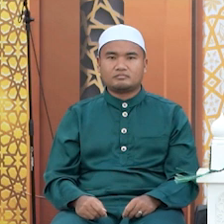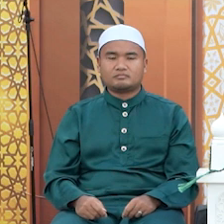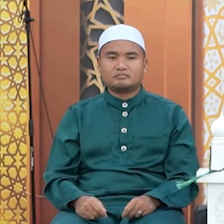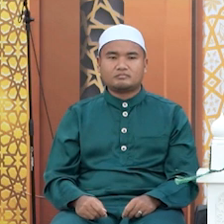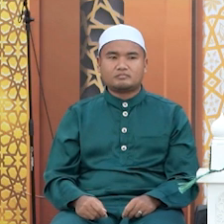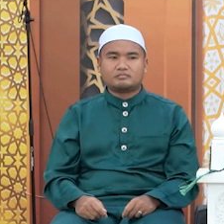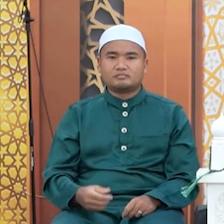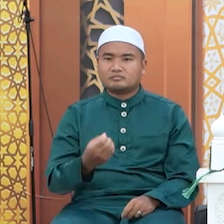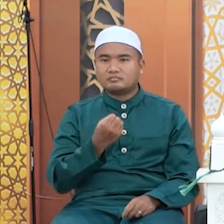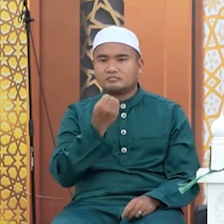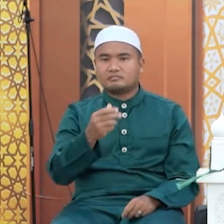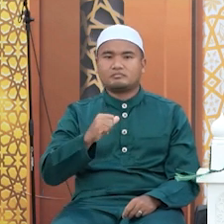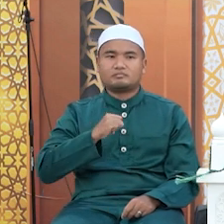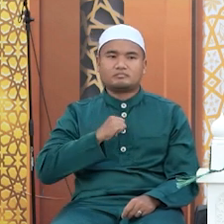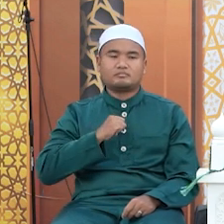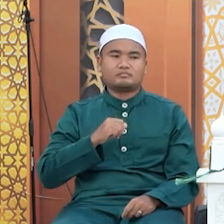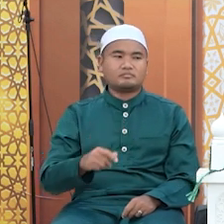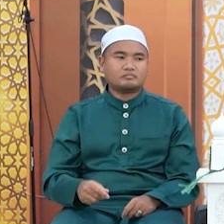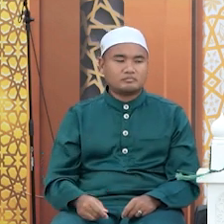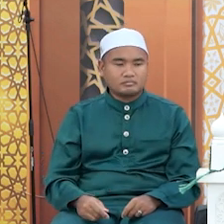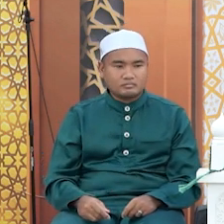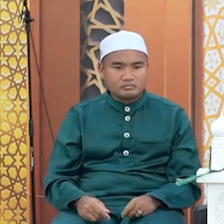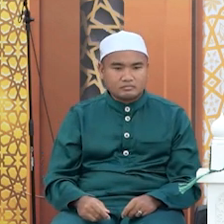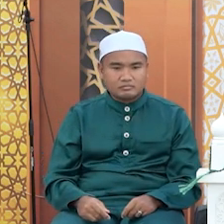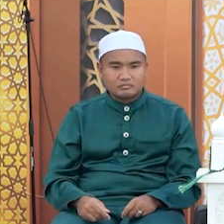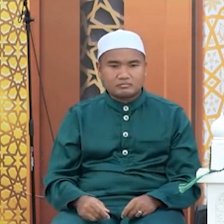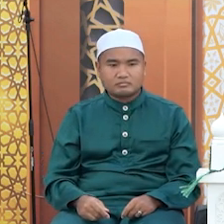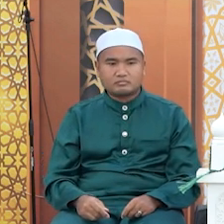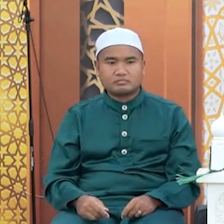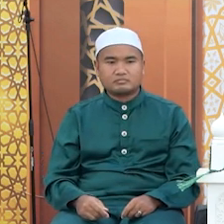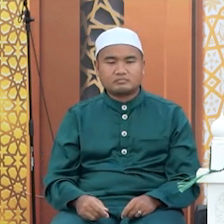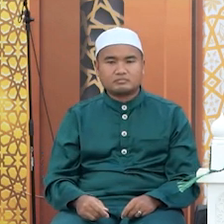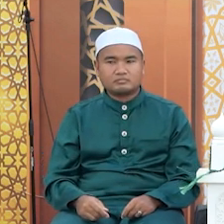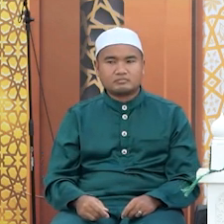memperkenalkan dirinya, bergiang-giang dia nak ke Mekah. Kata, baguslah, alhamdulillah.